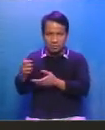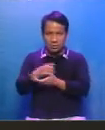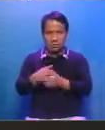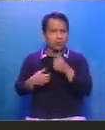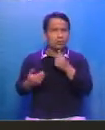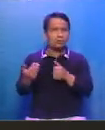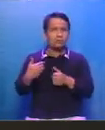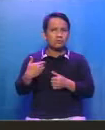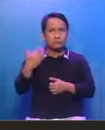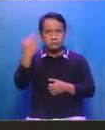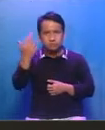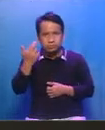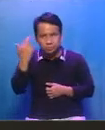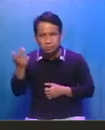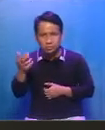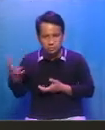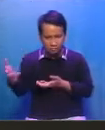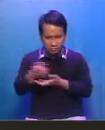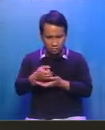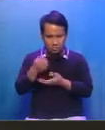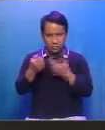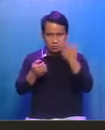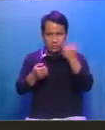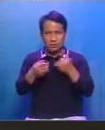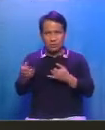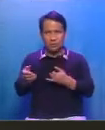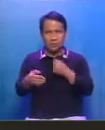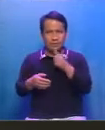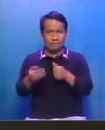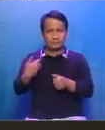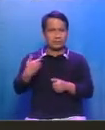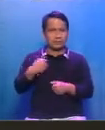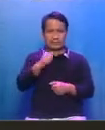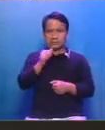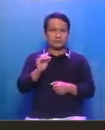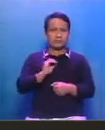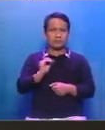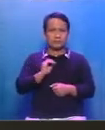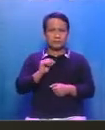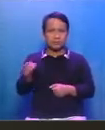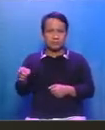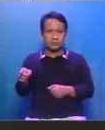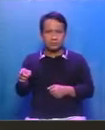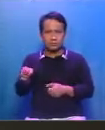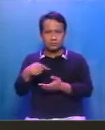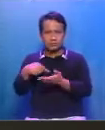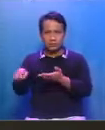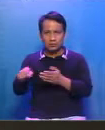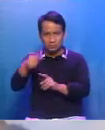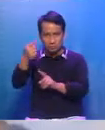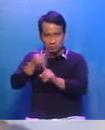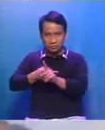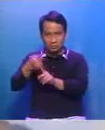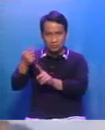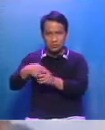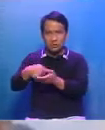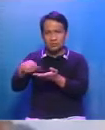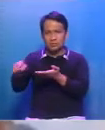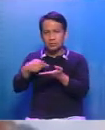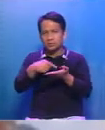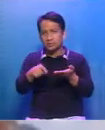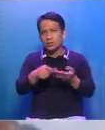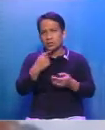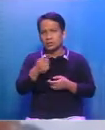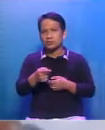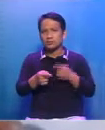Hindi ano dahil lang ko parang magawin yun. Isamantala, hindi naman akin nililis ko, binabayaran ko buwan-buwan to. Nanindigan